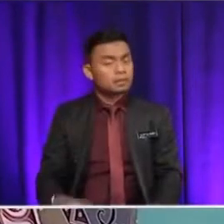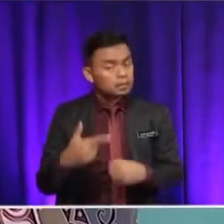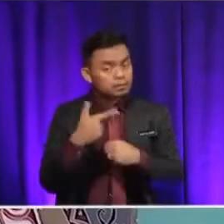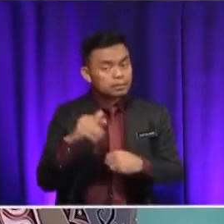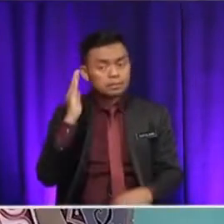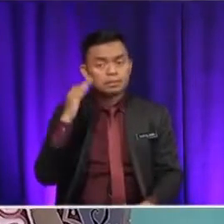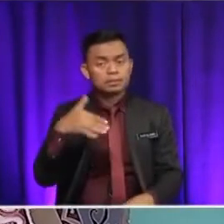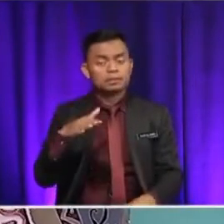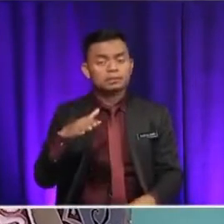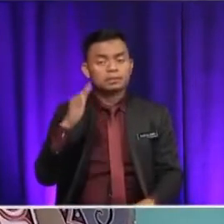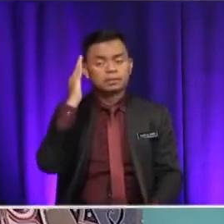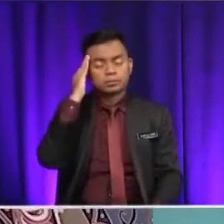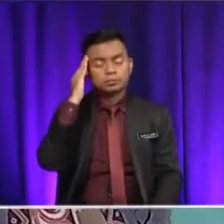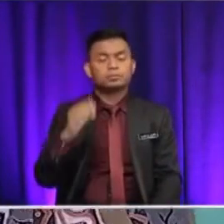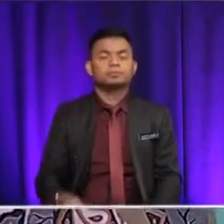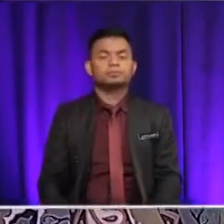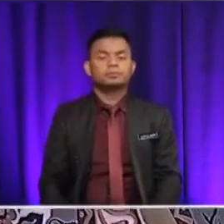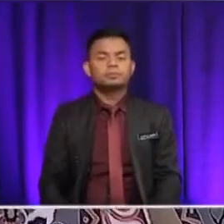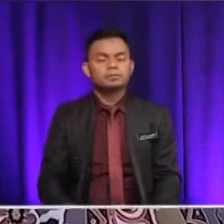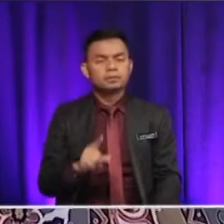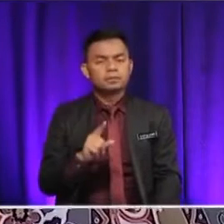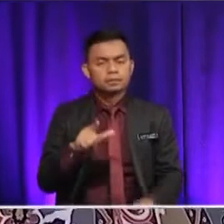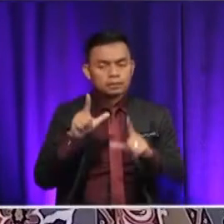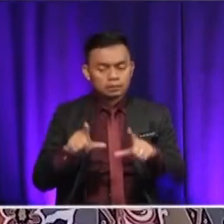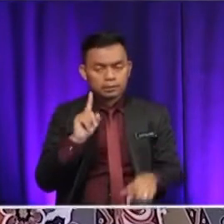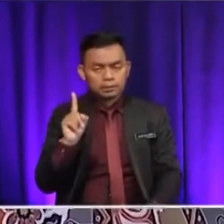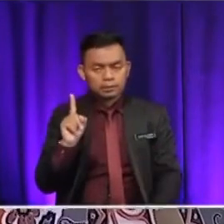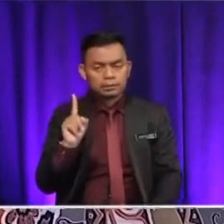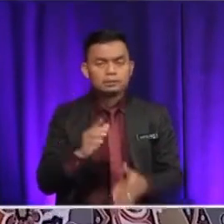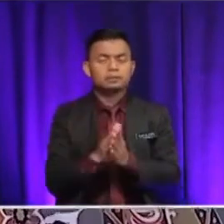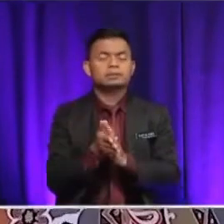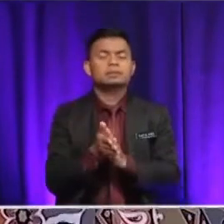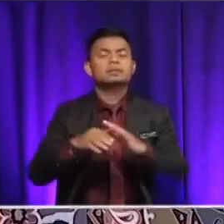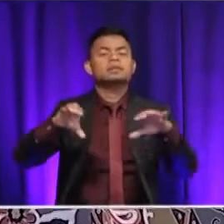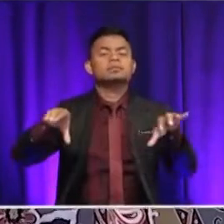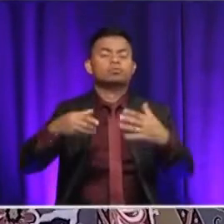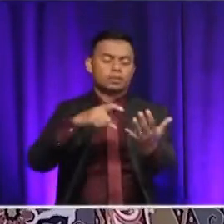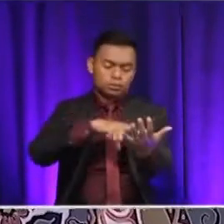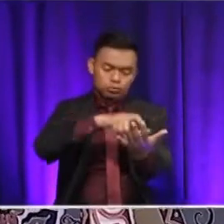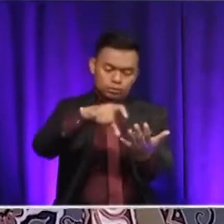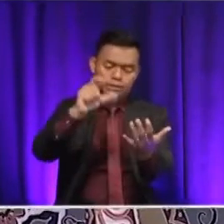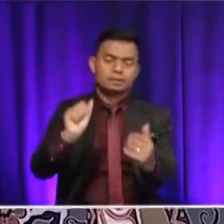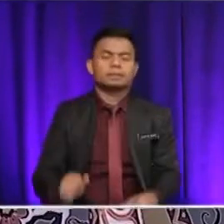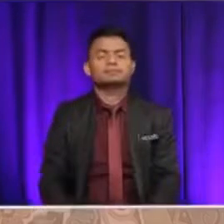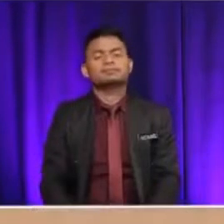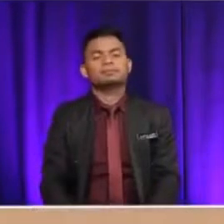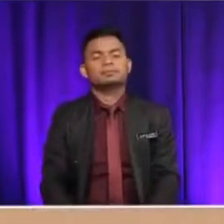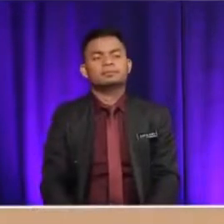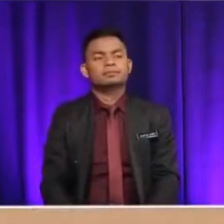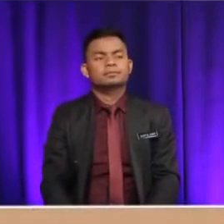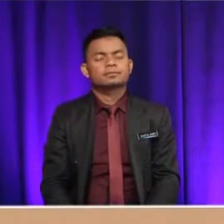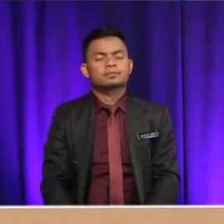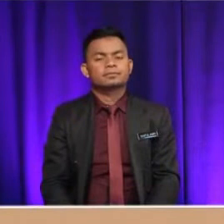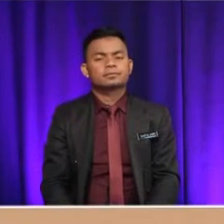dalam bentuk lukisan. Lukisan bangunan. Okey, perlu juga